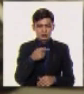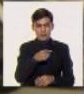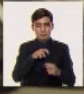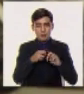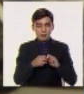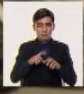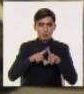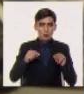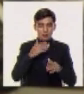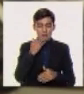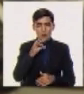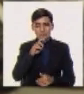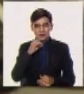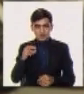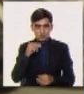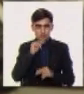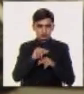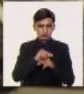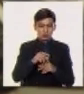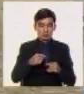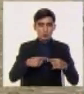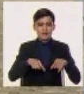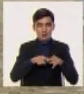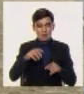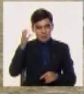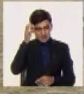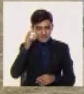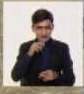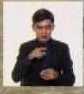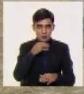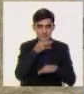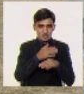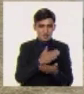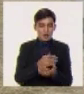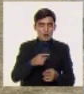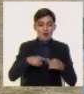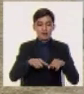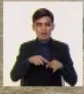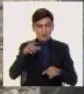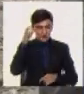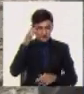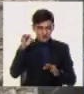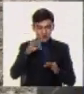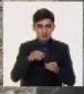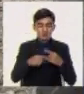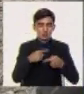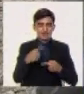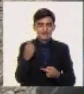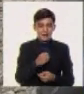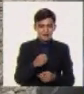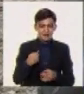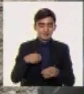проблем у школьников за онлайн-обучение отвечает отдел образования в отделе образования обещают что на следующей неделе в село доставят